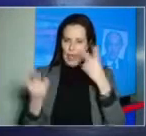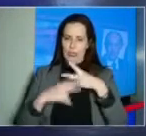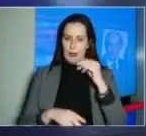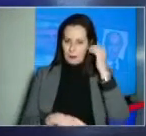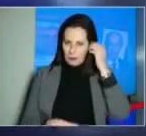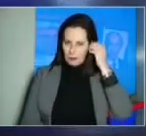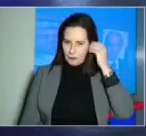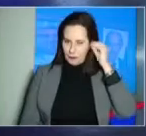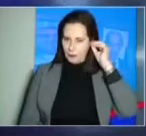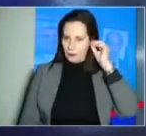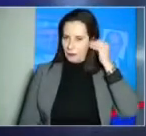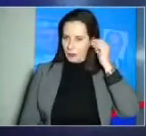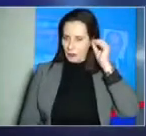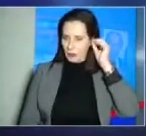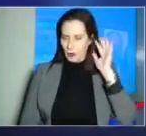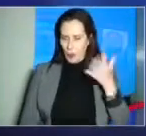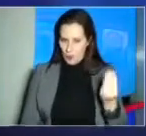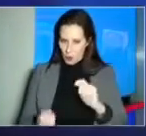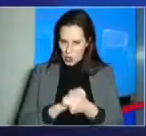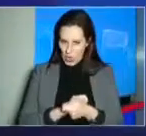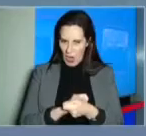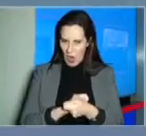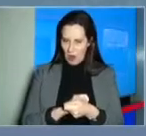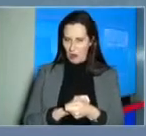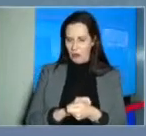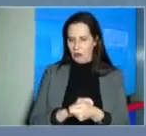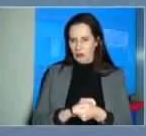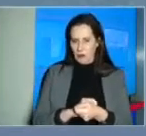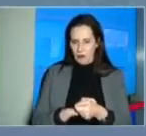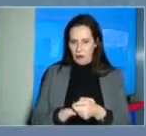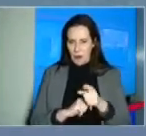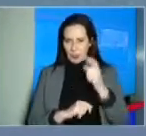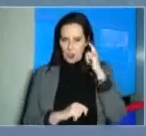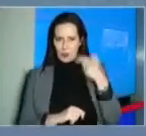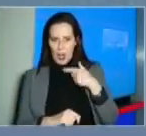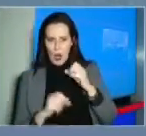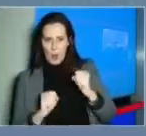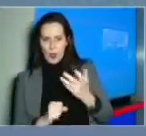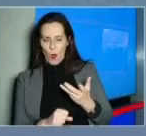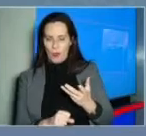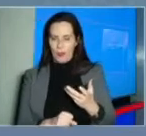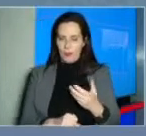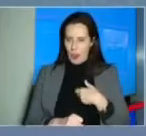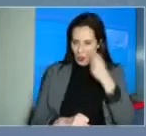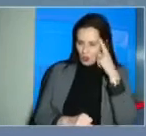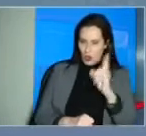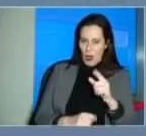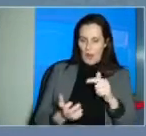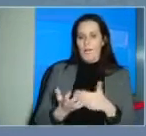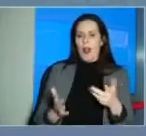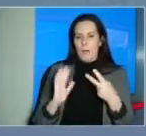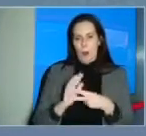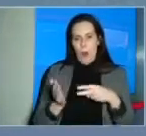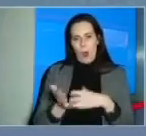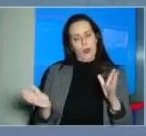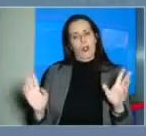זהו ההסכם. למה? יכול להיות שמשהו ישתבש? אתה נשמע לי כזה ספקן. אני מעריך שלא, אבל כיוון שאת יודעת,